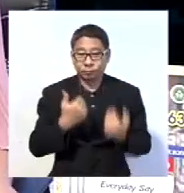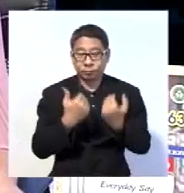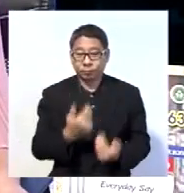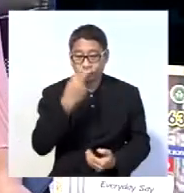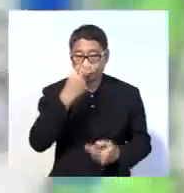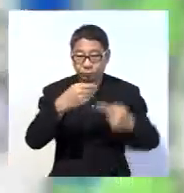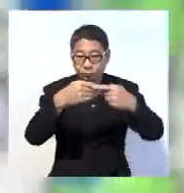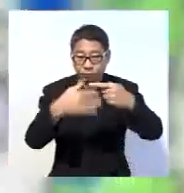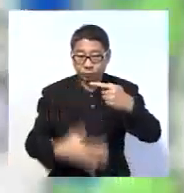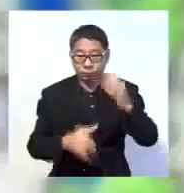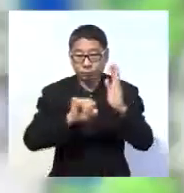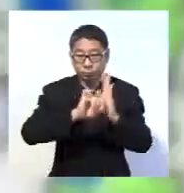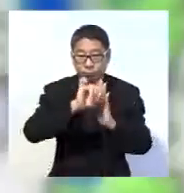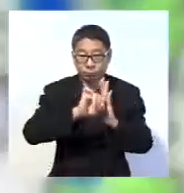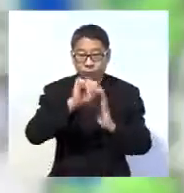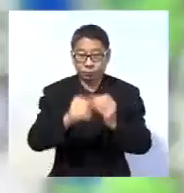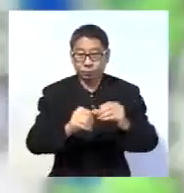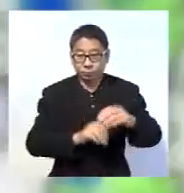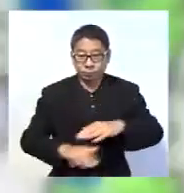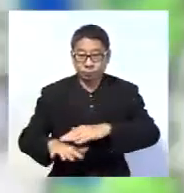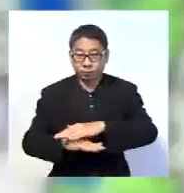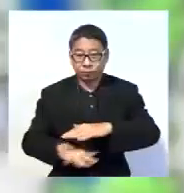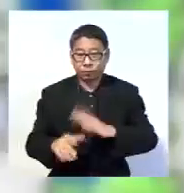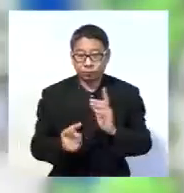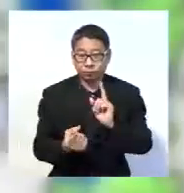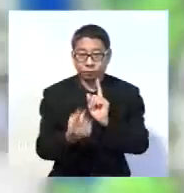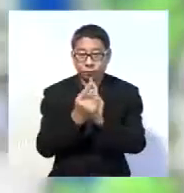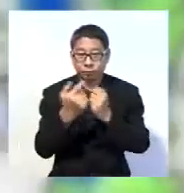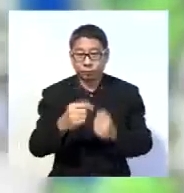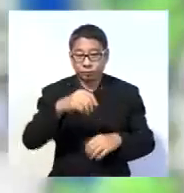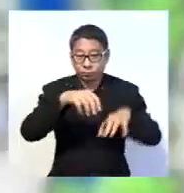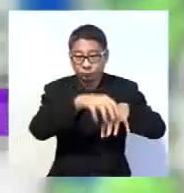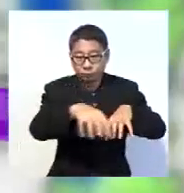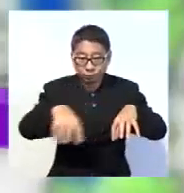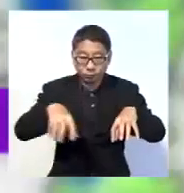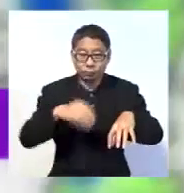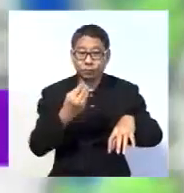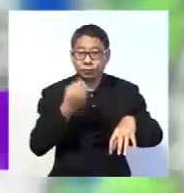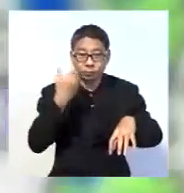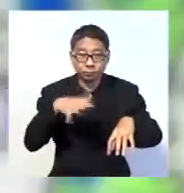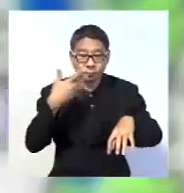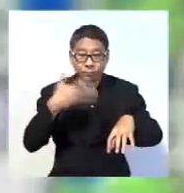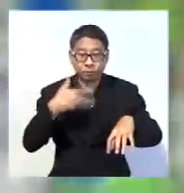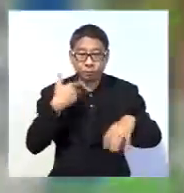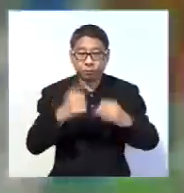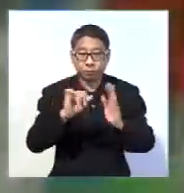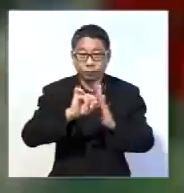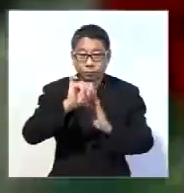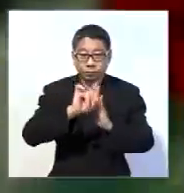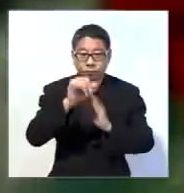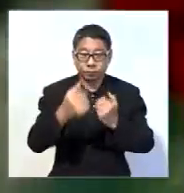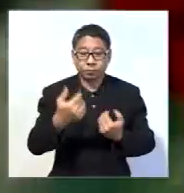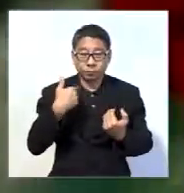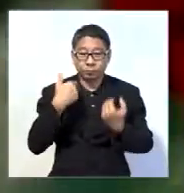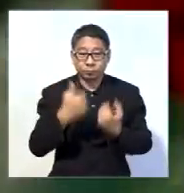ไปดูรายละเอียดสถานการณ์ที่เชียงใหม่กันหน่อยนะคะข้อมูลพบว่ามีจุดความร้อนจากดาวเทียมเวียสเนี่ยจังหวัดเชียงใหม่ตอน